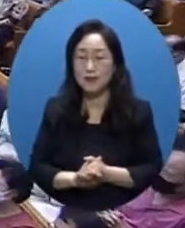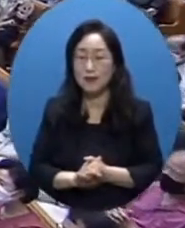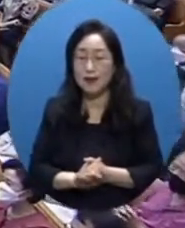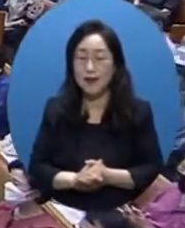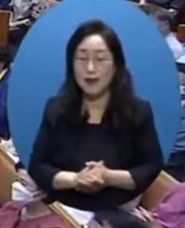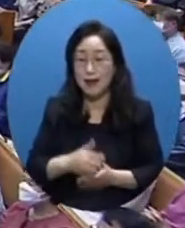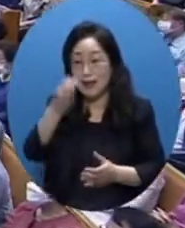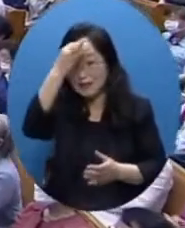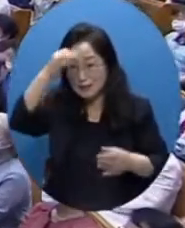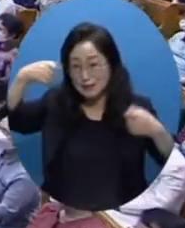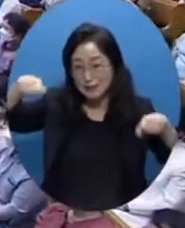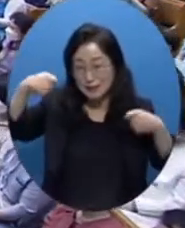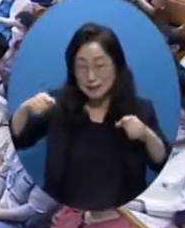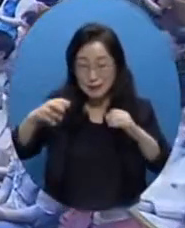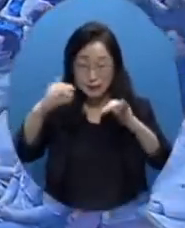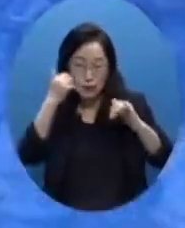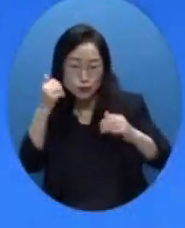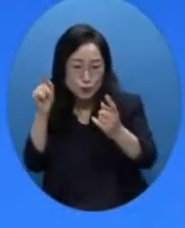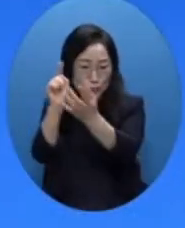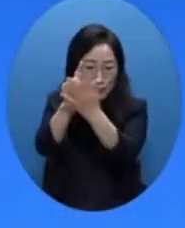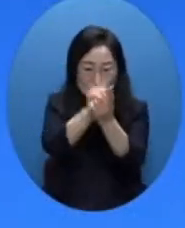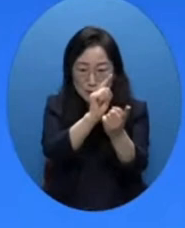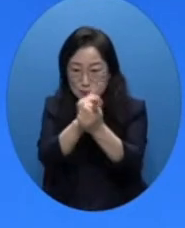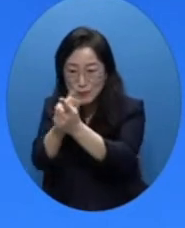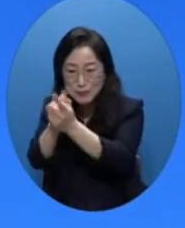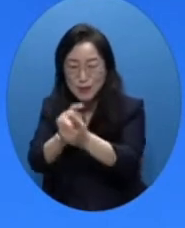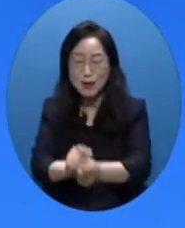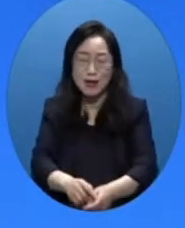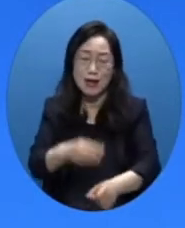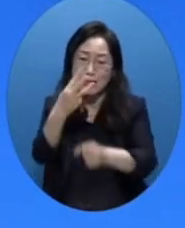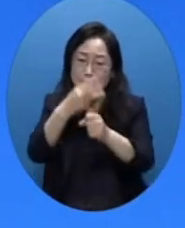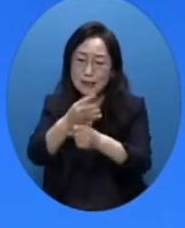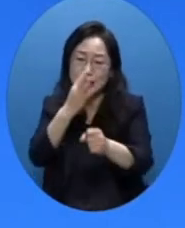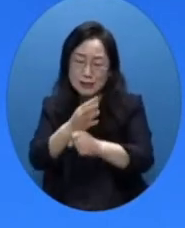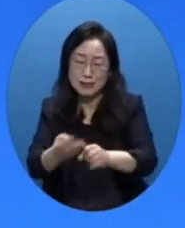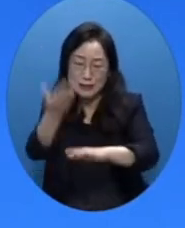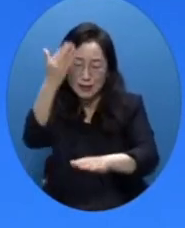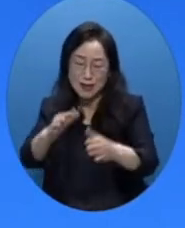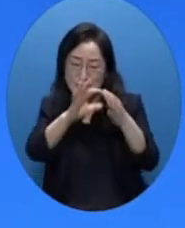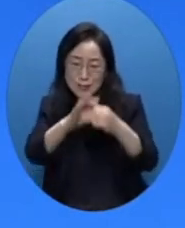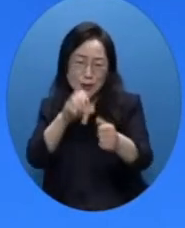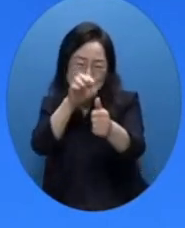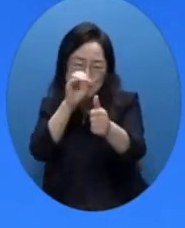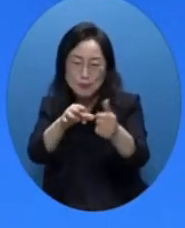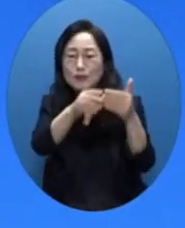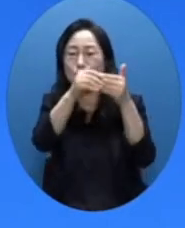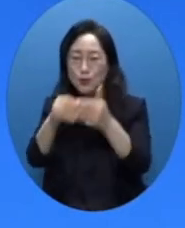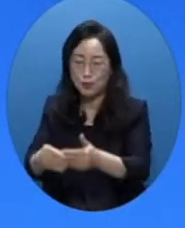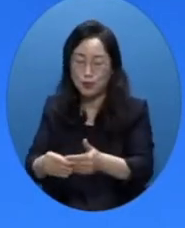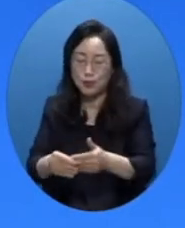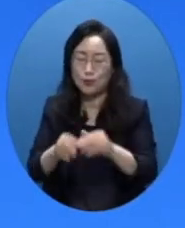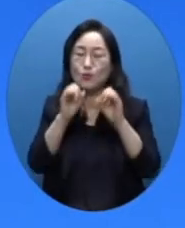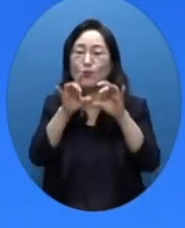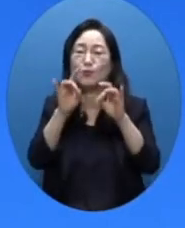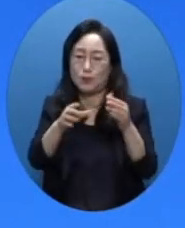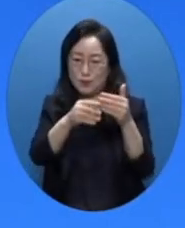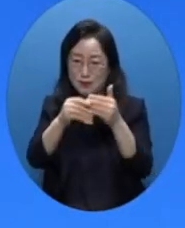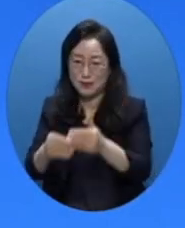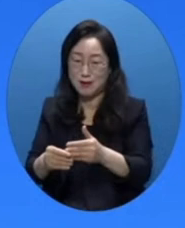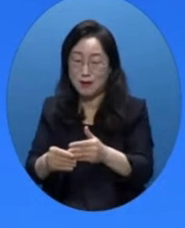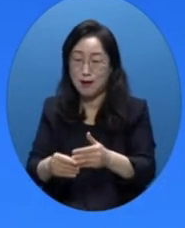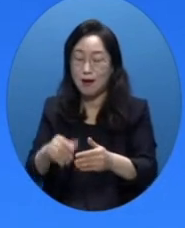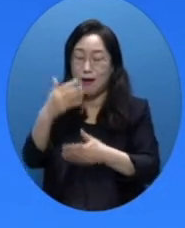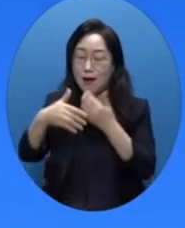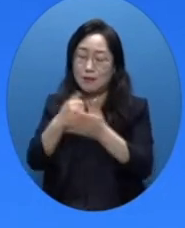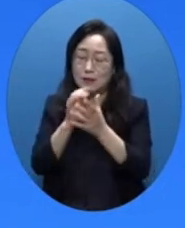연예인들을 많이 만나니까 그냥 매일같이 그들에게 3시간 내에 전도해서 연예인들을 주님께로 인도해 왔습니다. 그런데 하나님께서 그렇게 기도하고